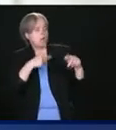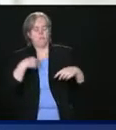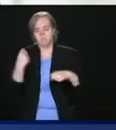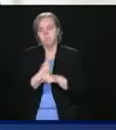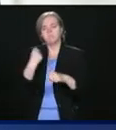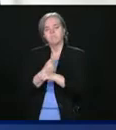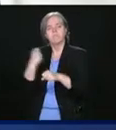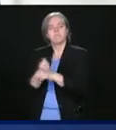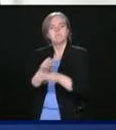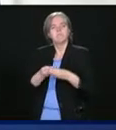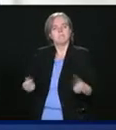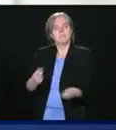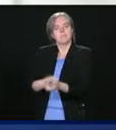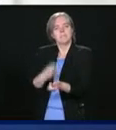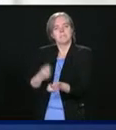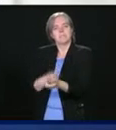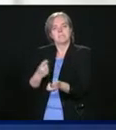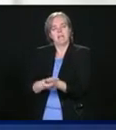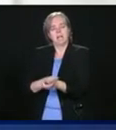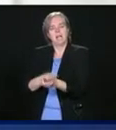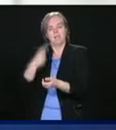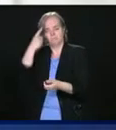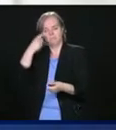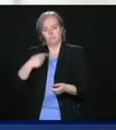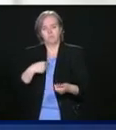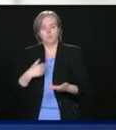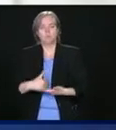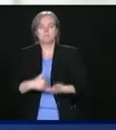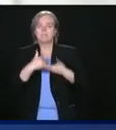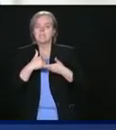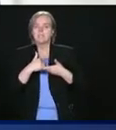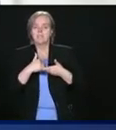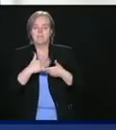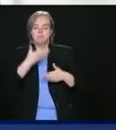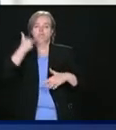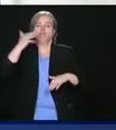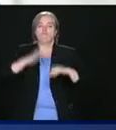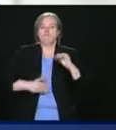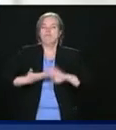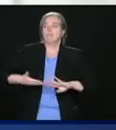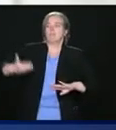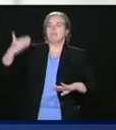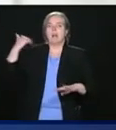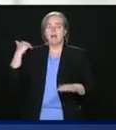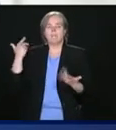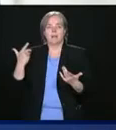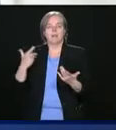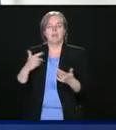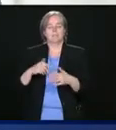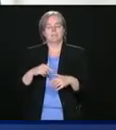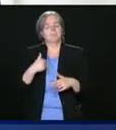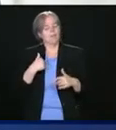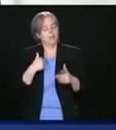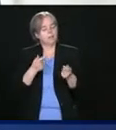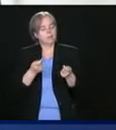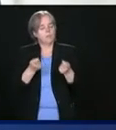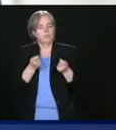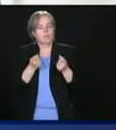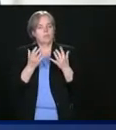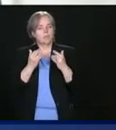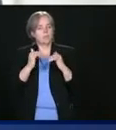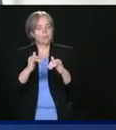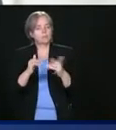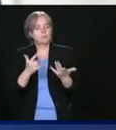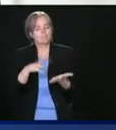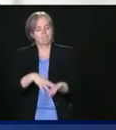fournir du matériel médical. Et on est vraiment dans une meilleure position qu'il y a plusieurs semaines. Évidemment, il y a un besoin d'être très vigilant